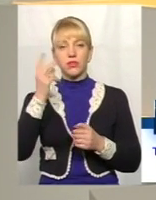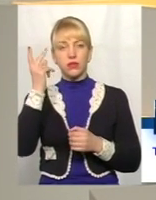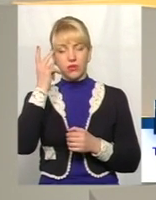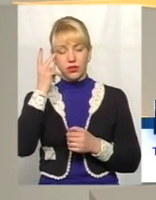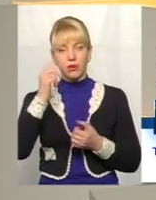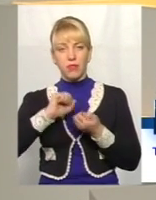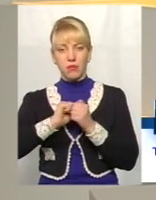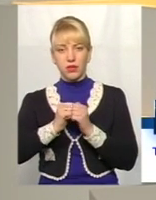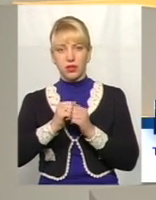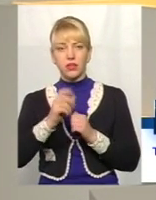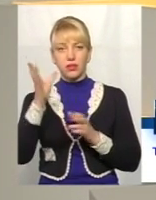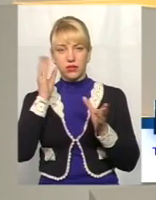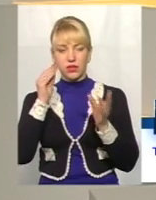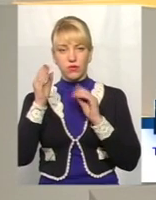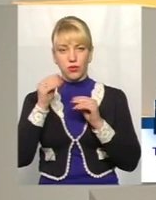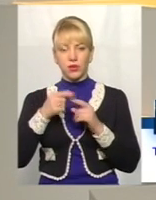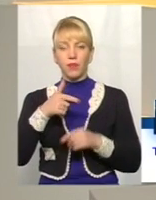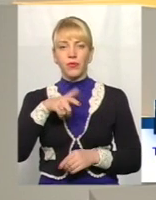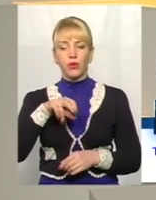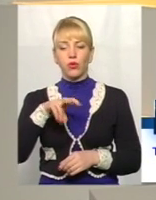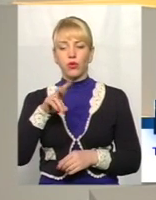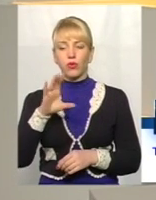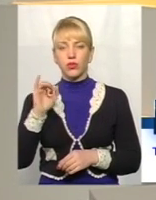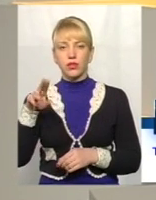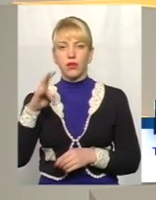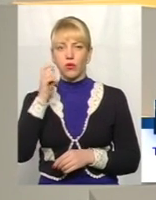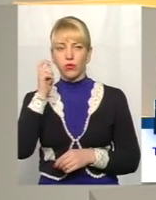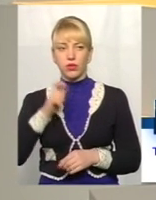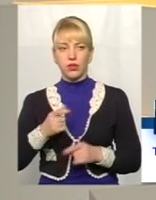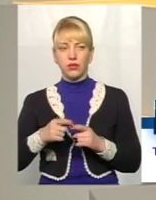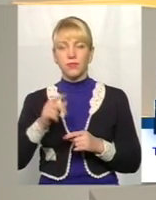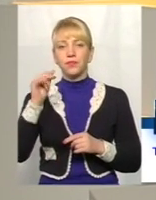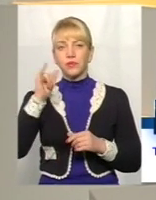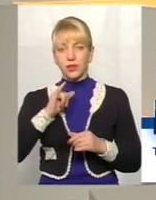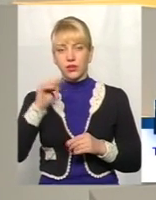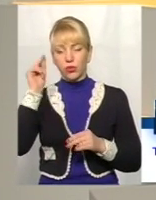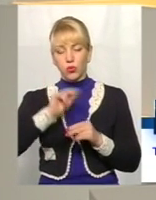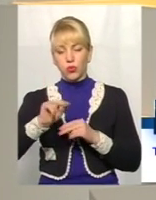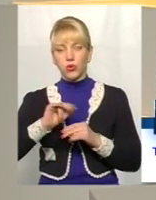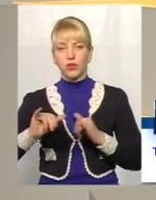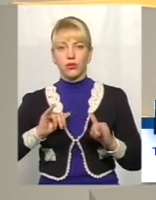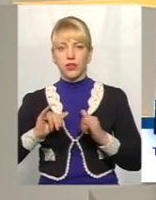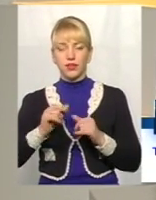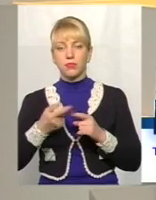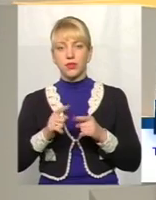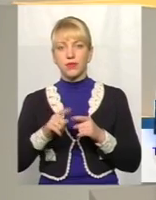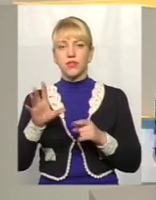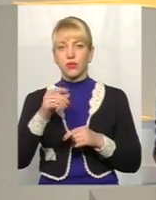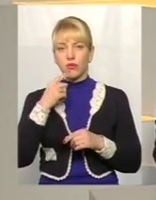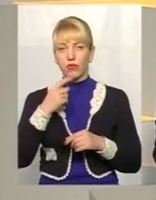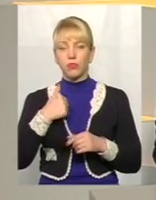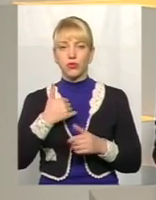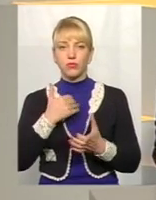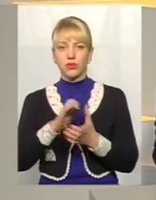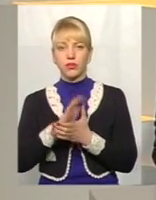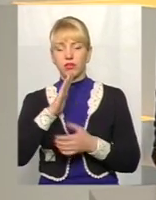і пам'ятати. Отже, Голокост на Україні та уроки толерантності. Про це говоримо сьогодні. І я хочу познайомити вас з